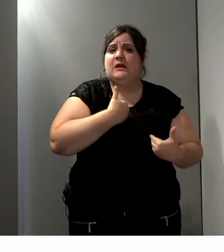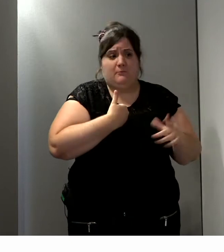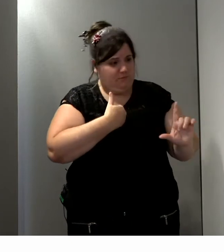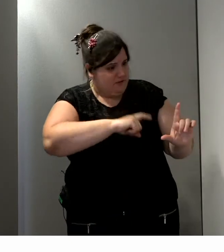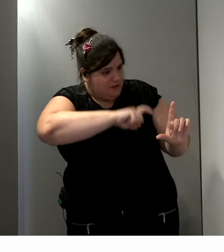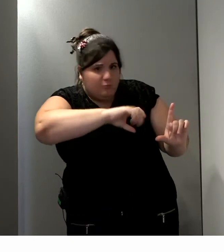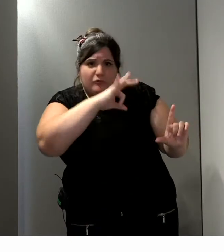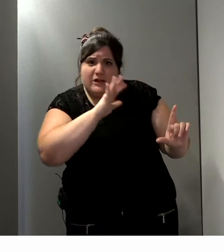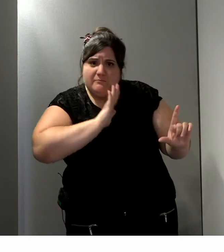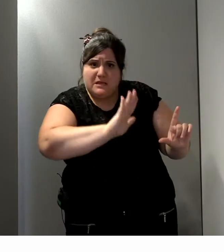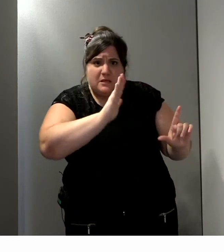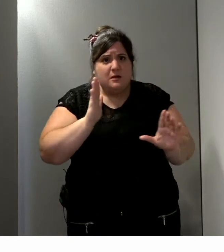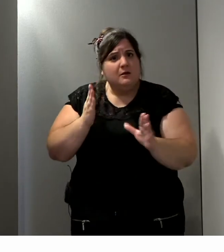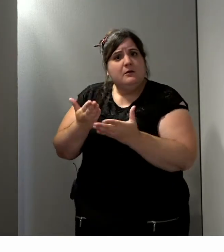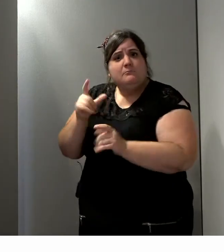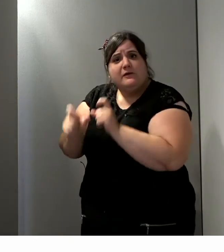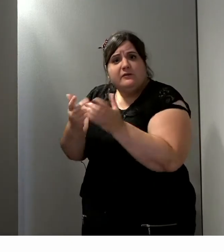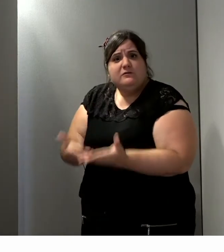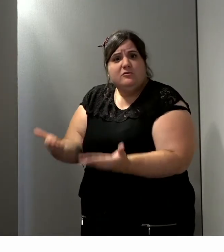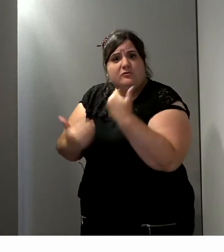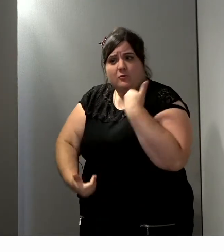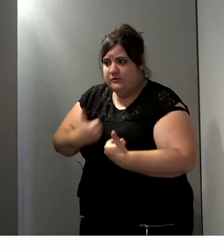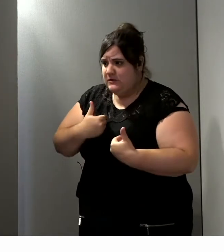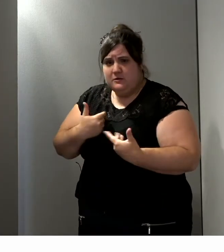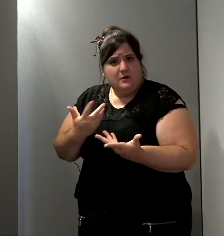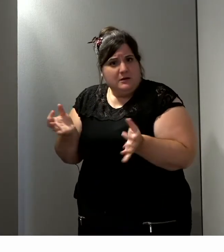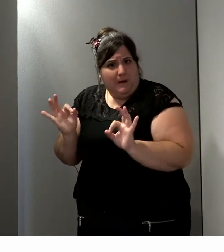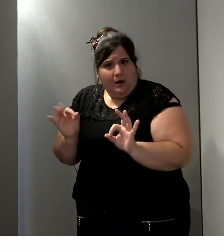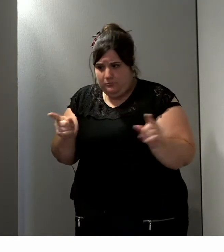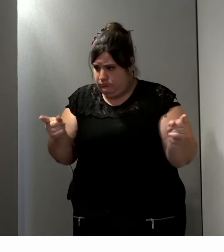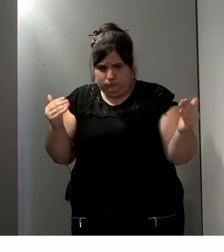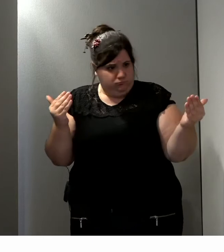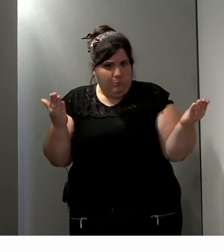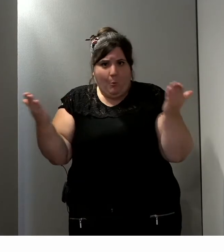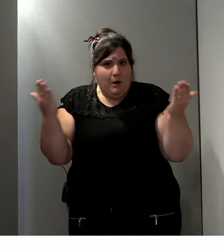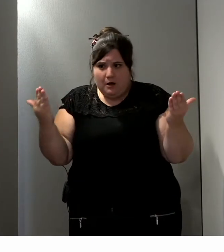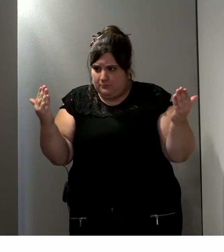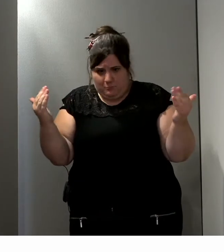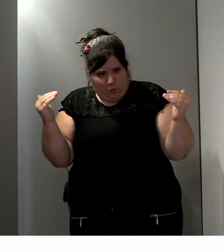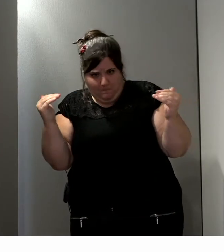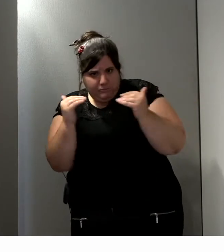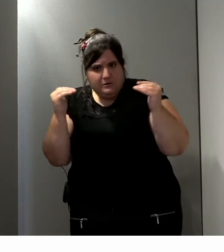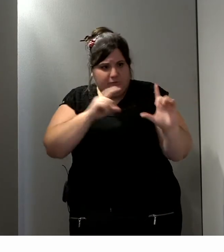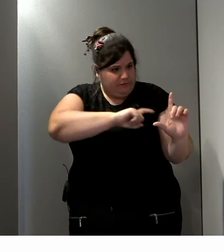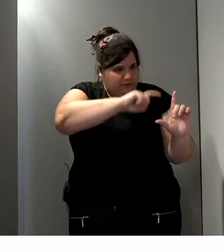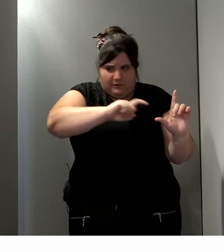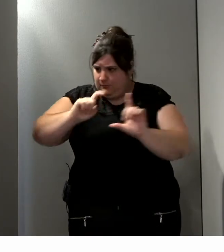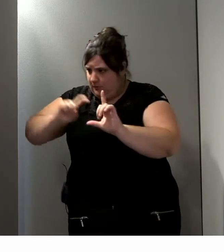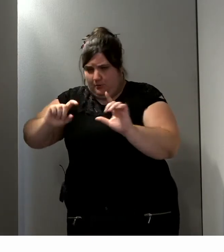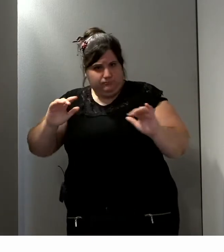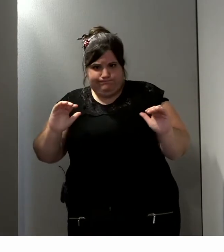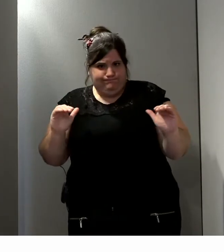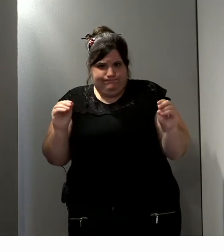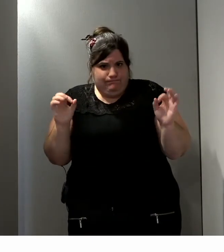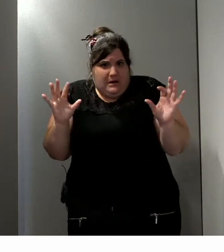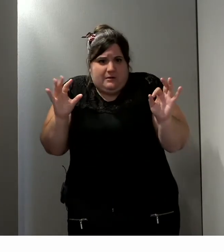les faits de vie peuvent être différents, puisque les parcours de vie le sont nécessairement, mais on observe, et les chercheurs observent, cette même dichotomie entreprendre